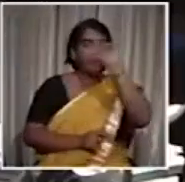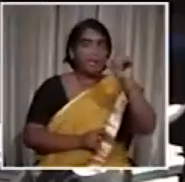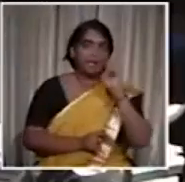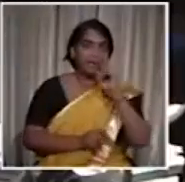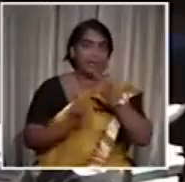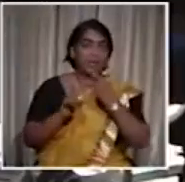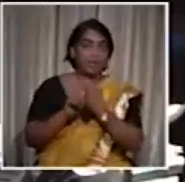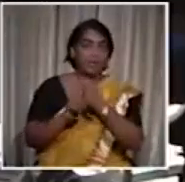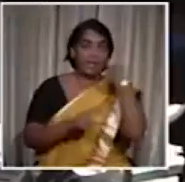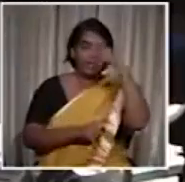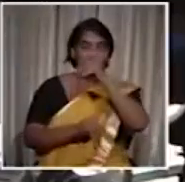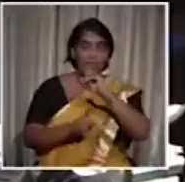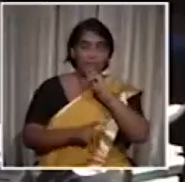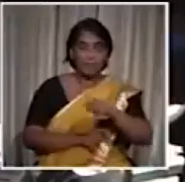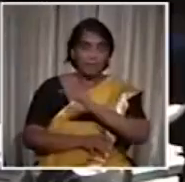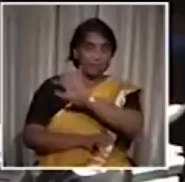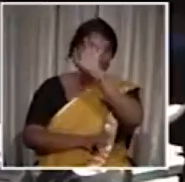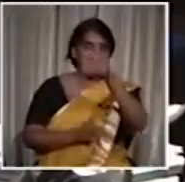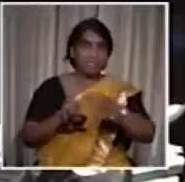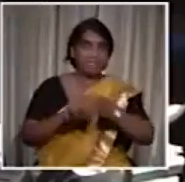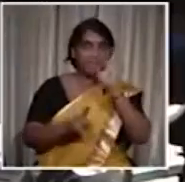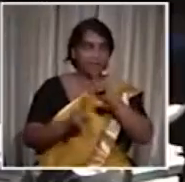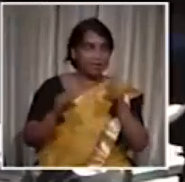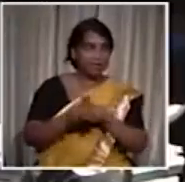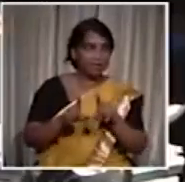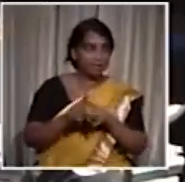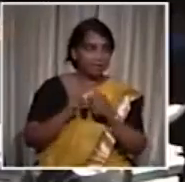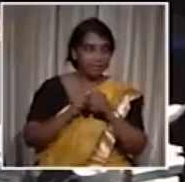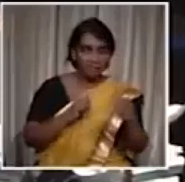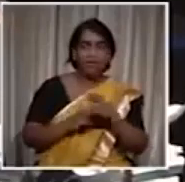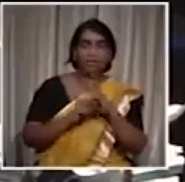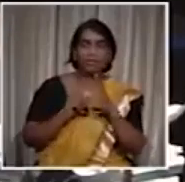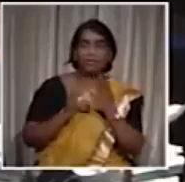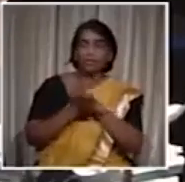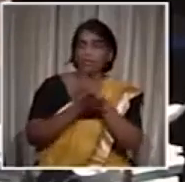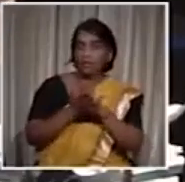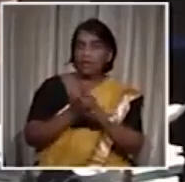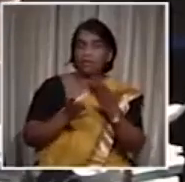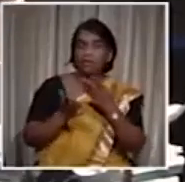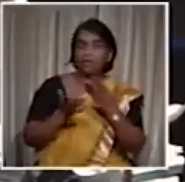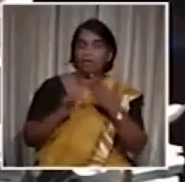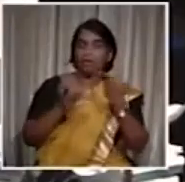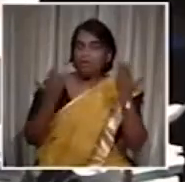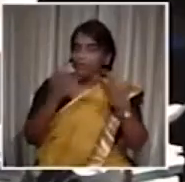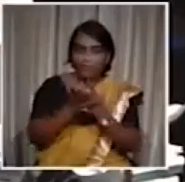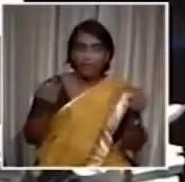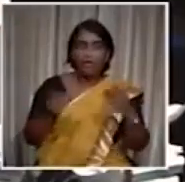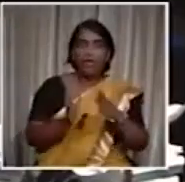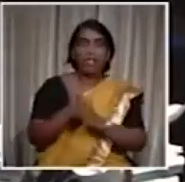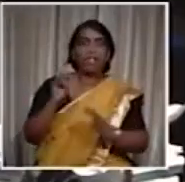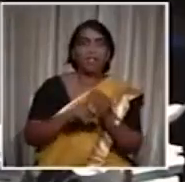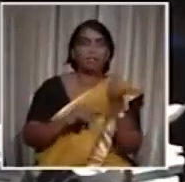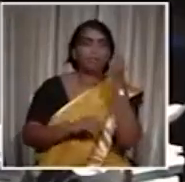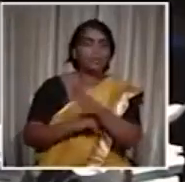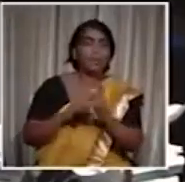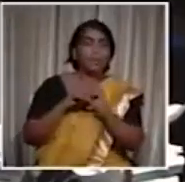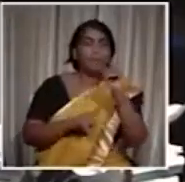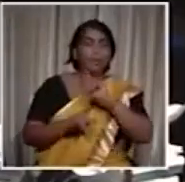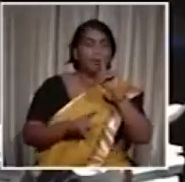වික්‍රමසිංහගේ. මතකද බගන්? හරිද? ඊට පස්සේ ඒකෙන් සුද්ධ කරලා අමාත්‍ය ධූර දෙනවා. දැන් මේ පාර්ලිමේන්තුවට ඇවිල්ලා මොකද